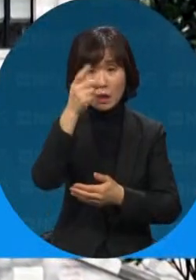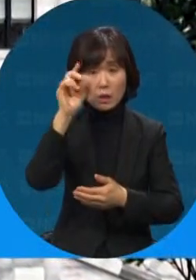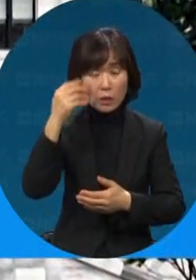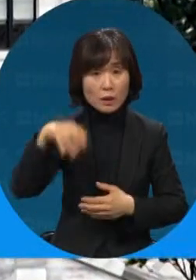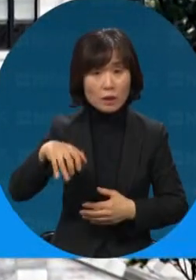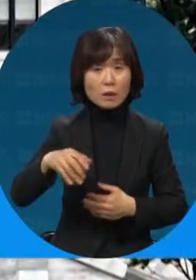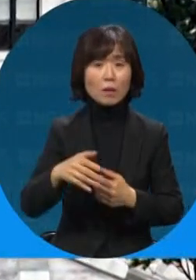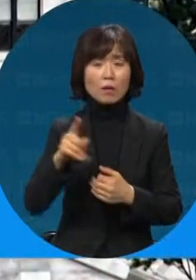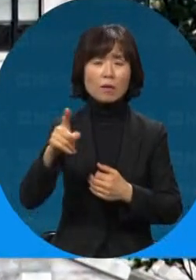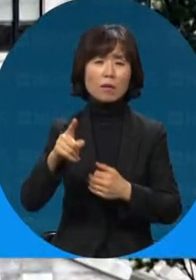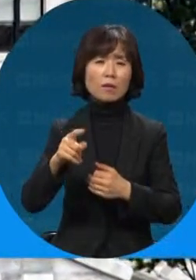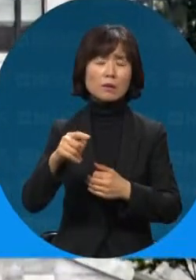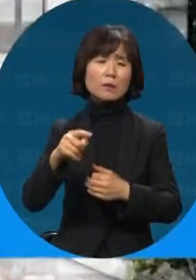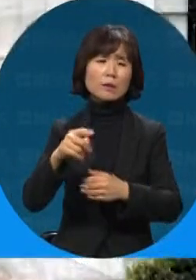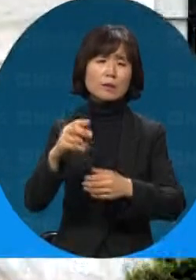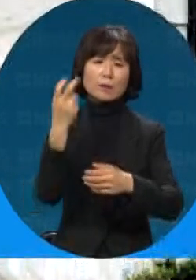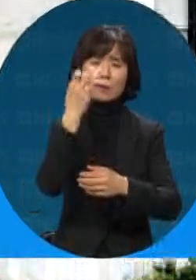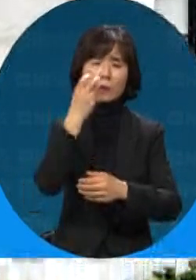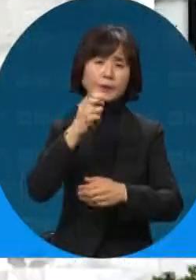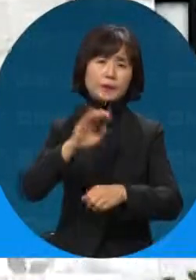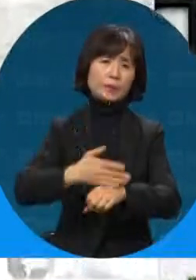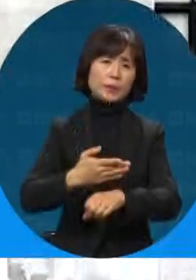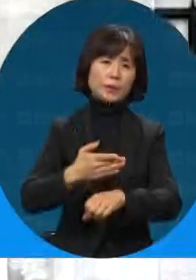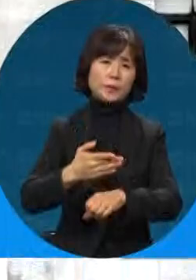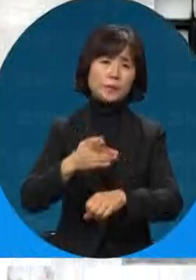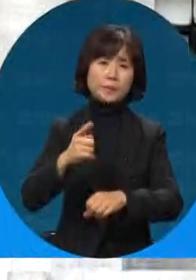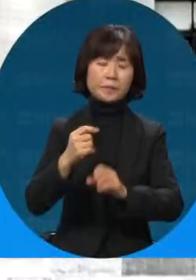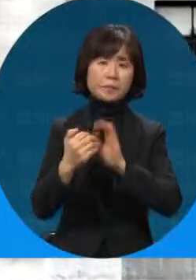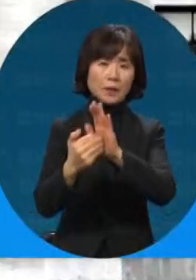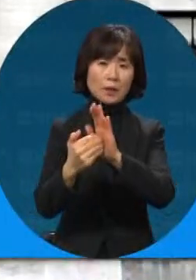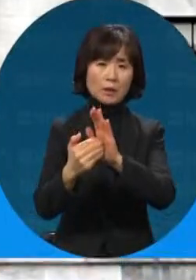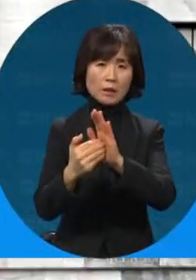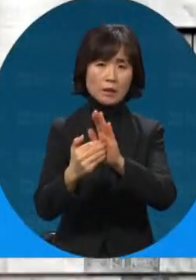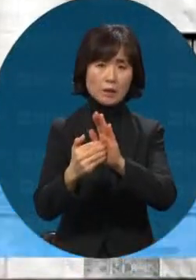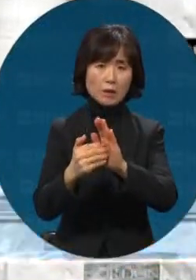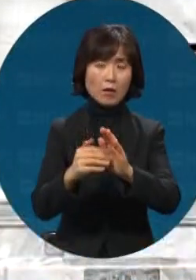하버드를 비롯한 다른 최상위 로스쿨 10여 곳도 이런 움직임에 동참한 바 있습니다.